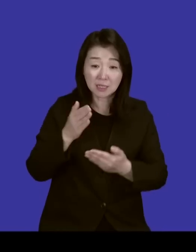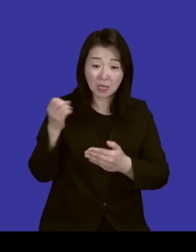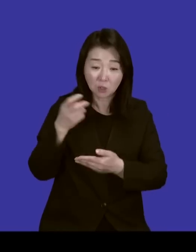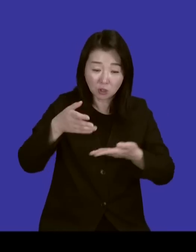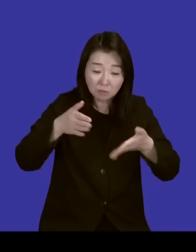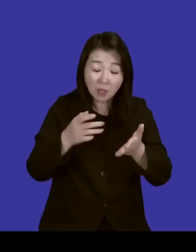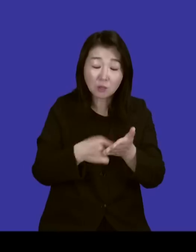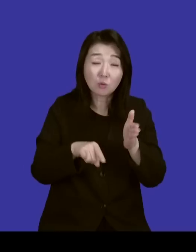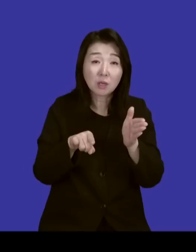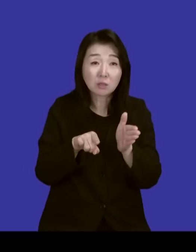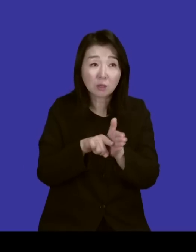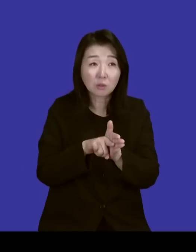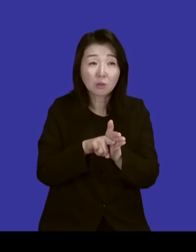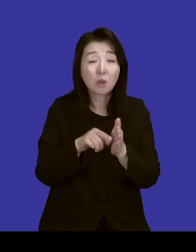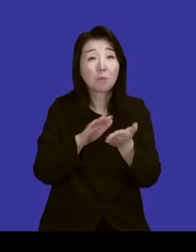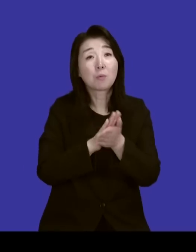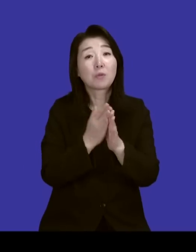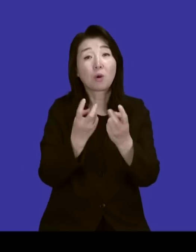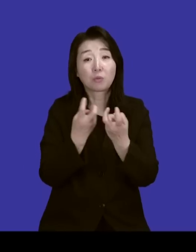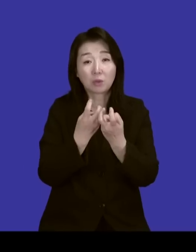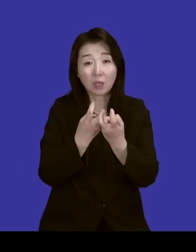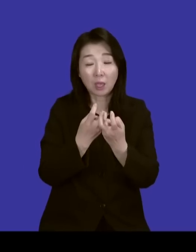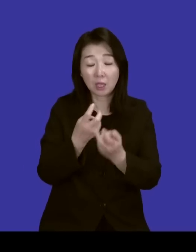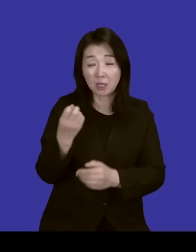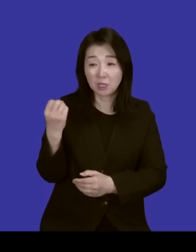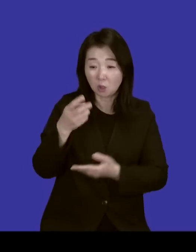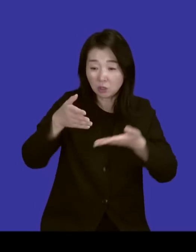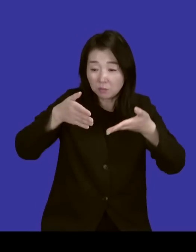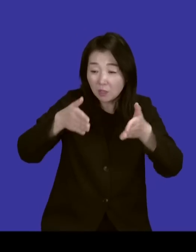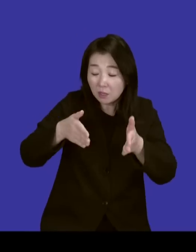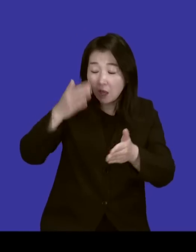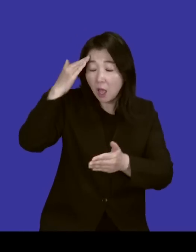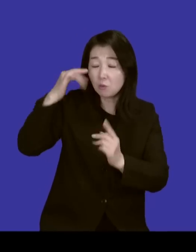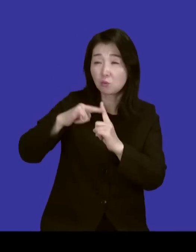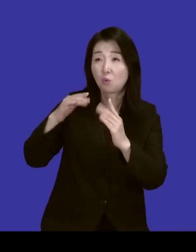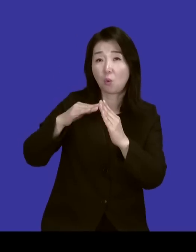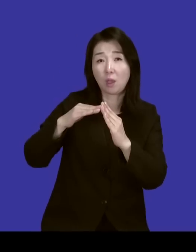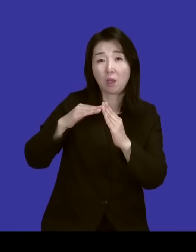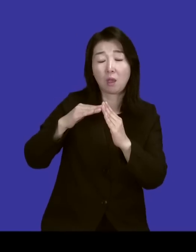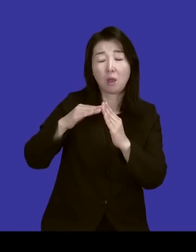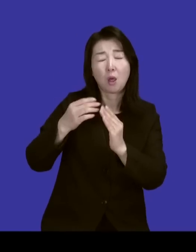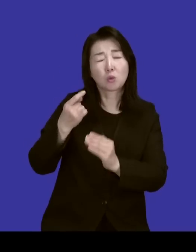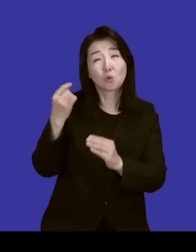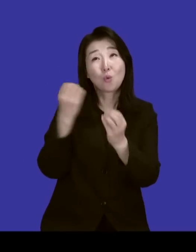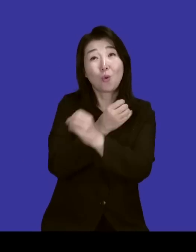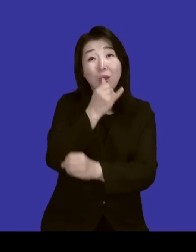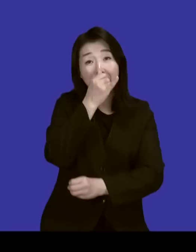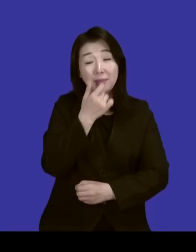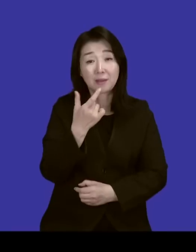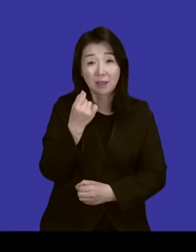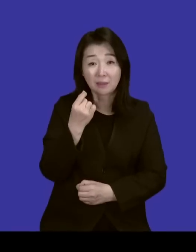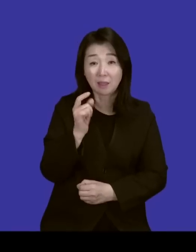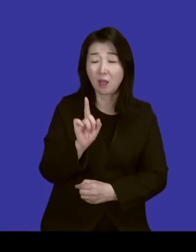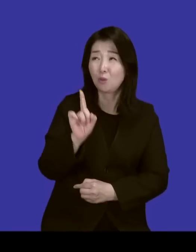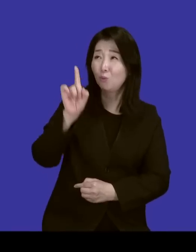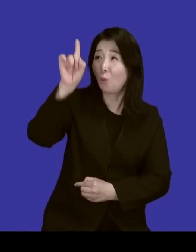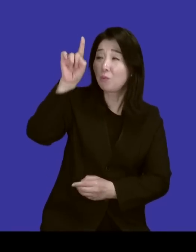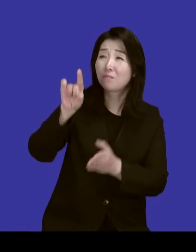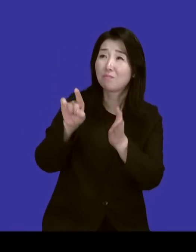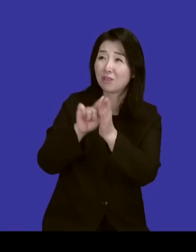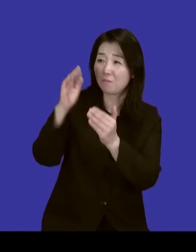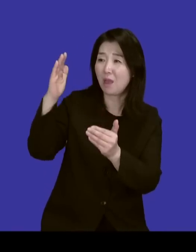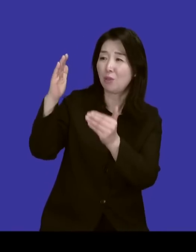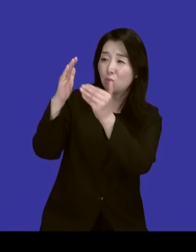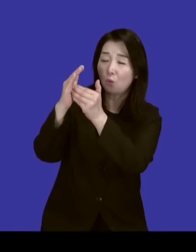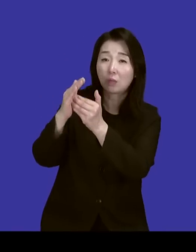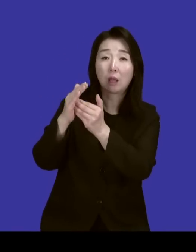단어에 대해서 한국 교회 안에서 좀 오해가 있는데요. 예. 거듭난다는 것을 어떤 굉장히 높은 수준의 신앙에 도달하는